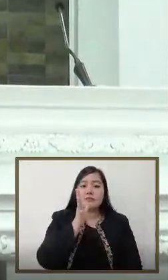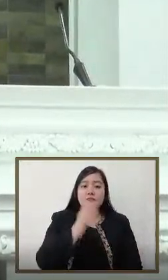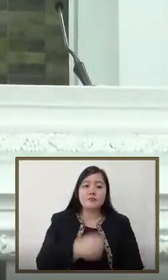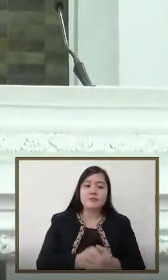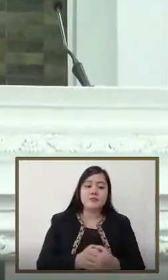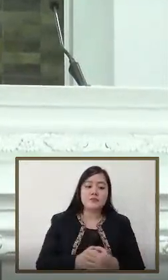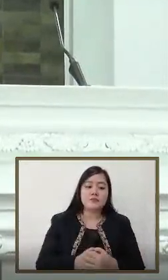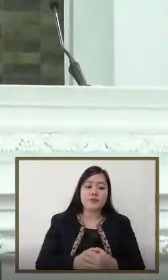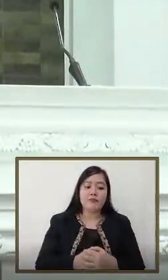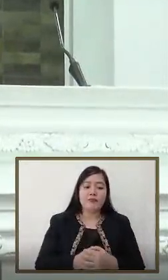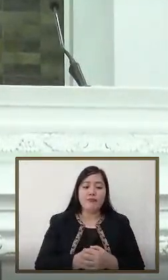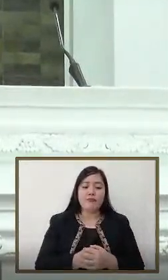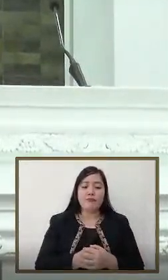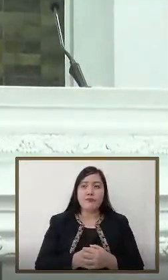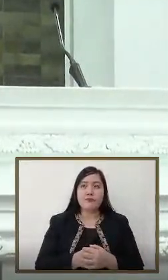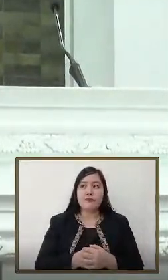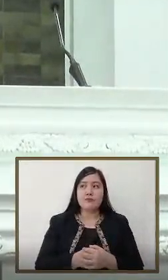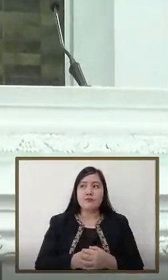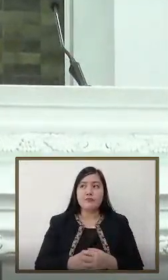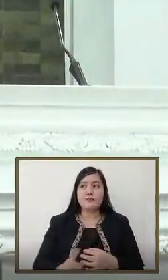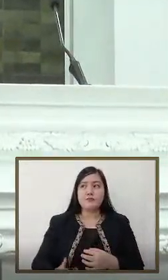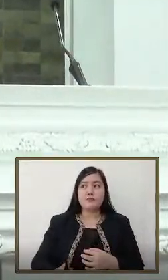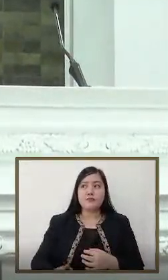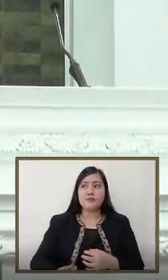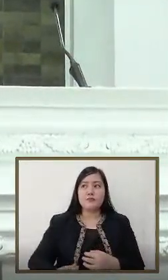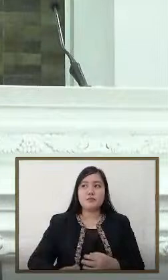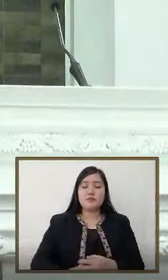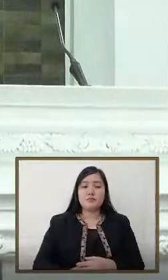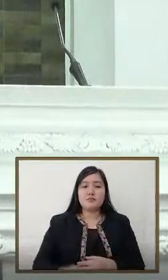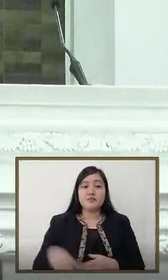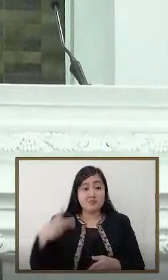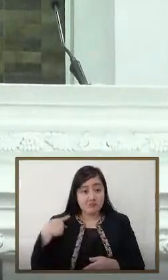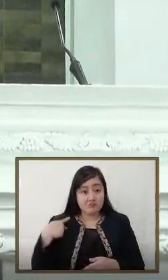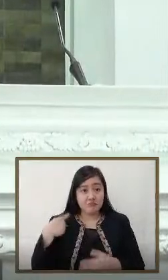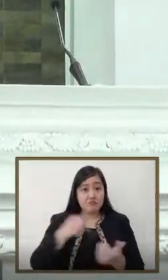ko nga, alam mo, may Baptist lunch.